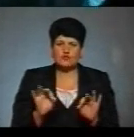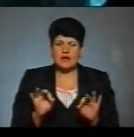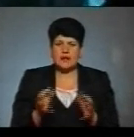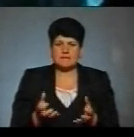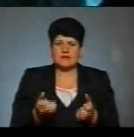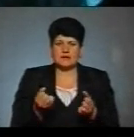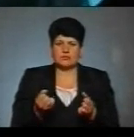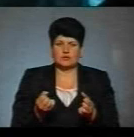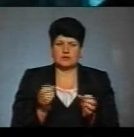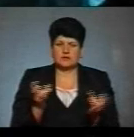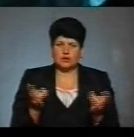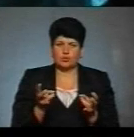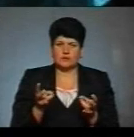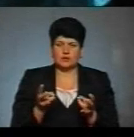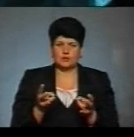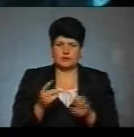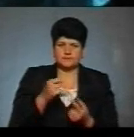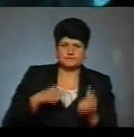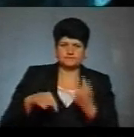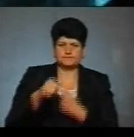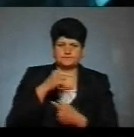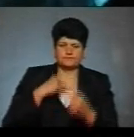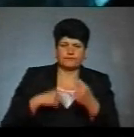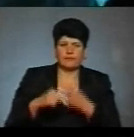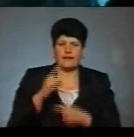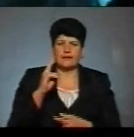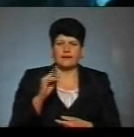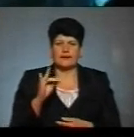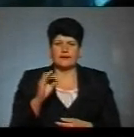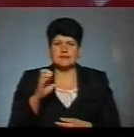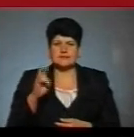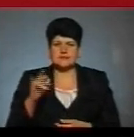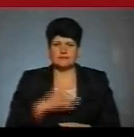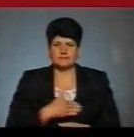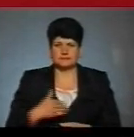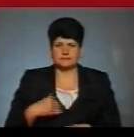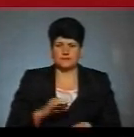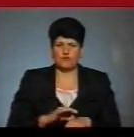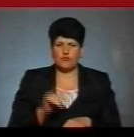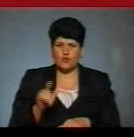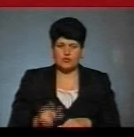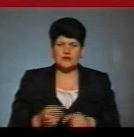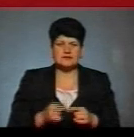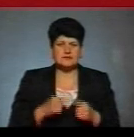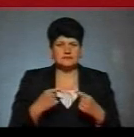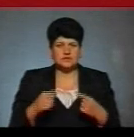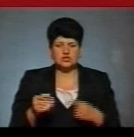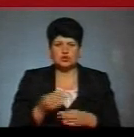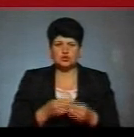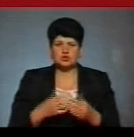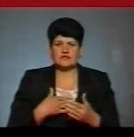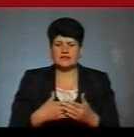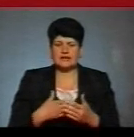оксигенацію кисню в хворого. Це є альтернатива штучній